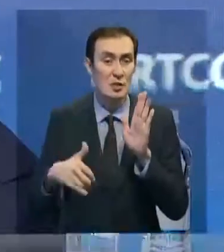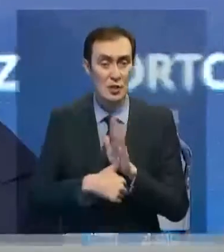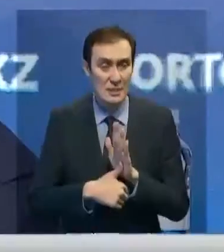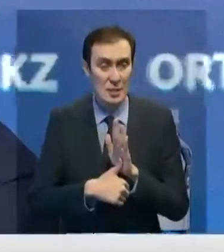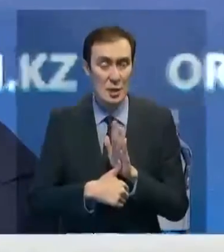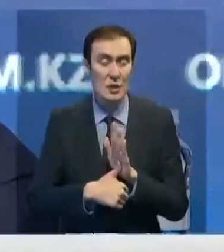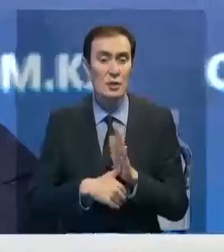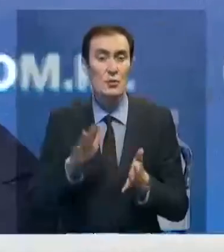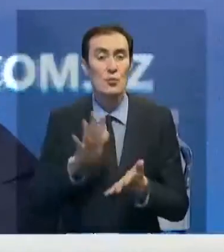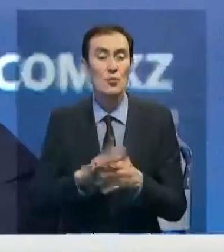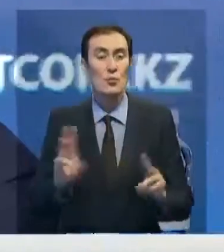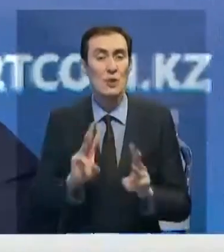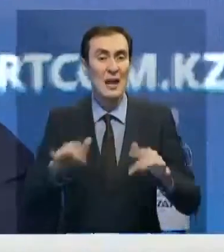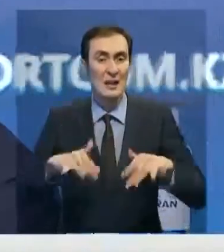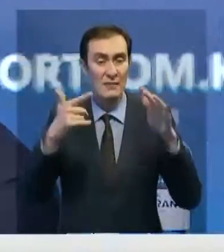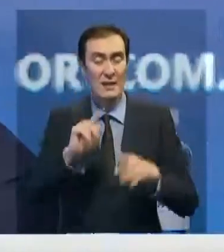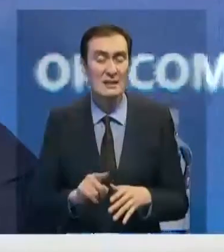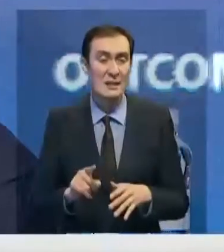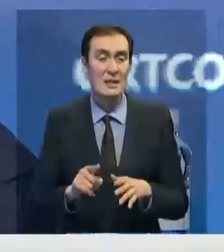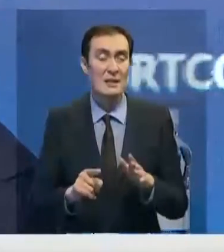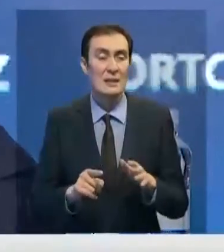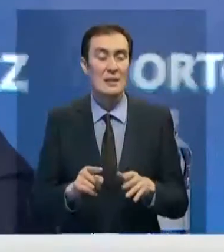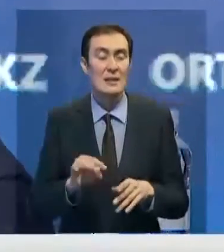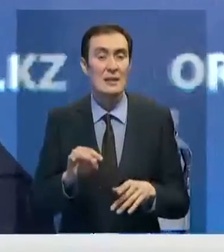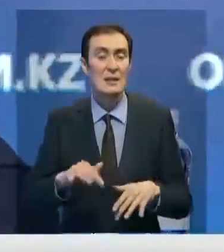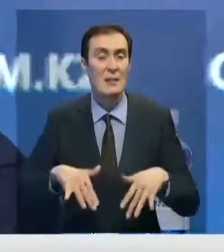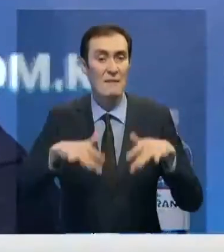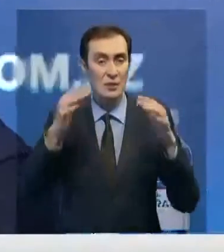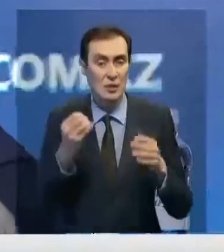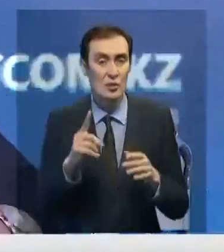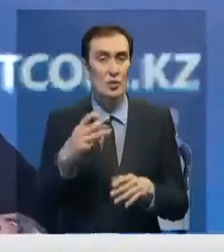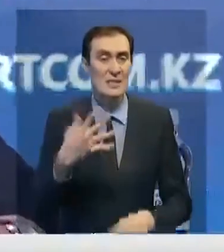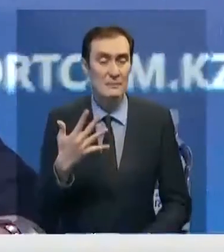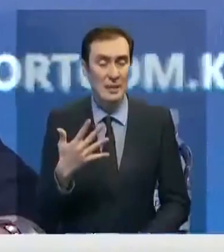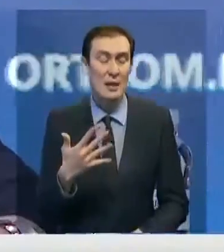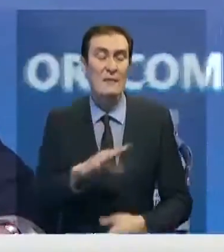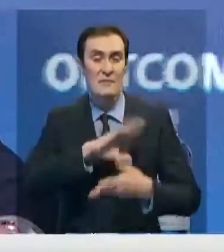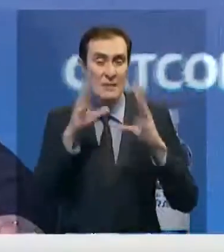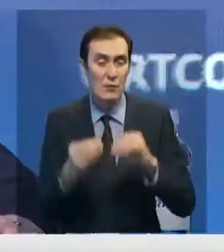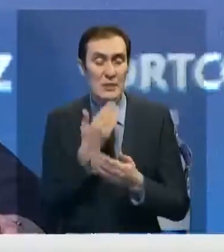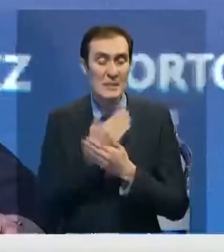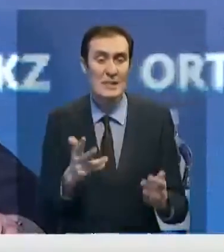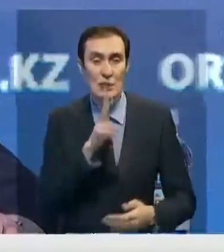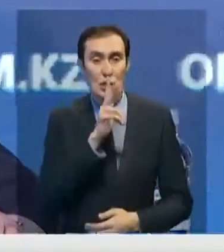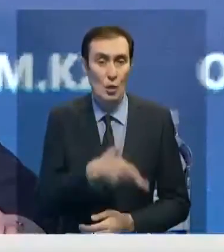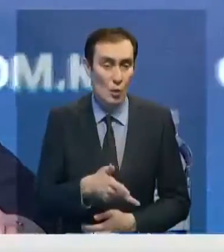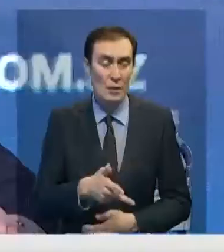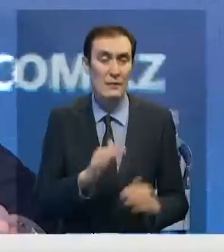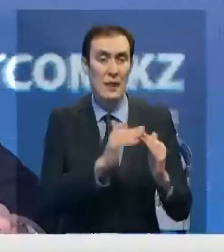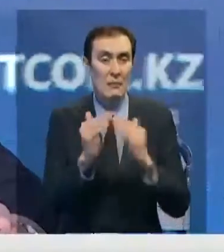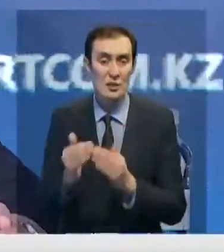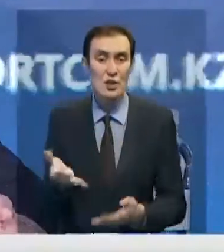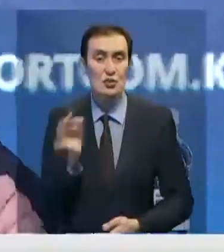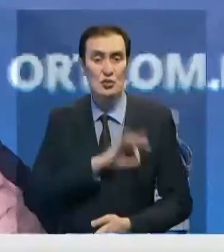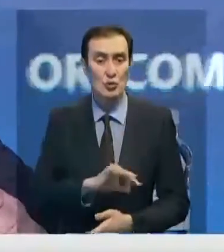7756, угарного газа 6703 и дымовых 135. Всего за последние 3 года в жилых домах за